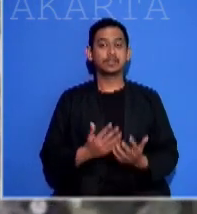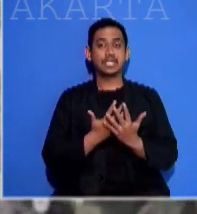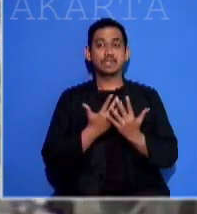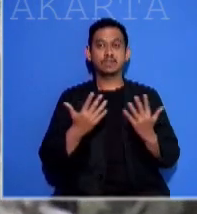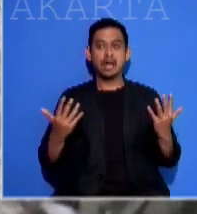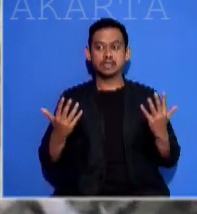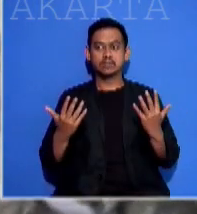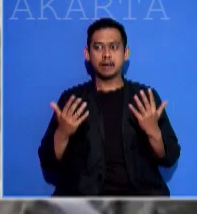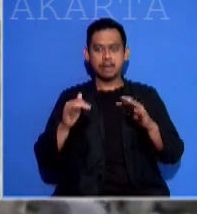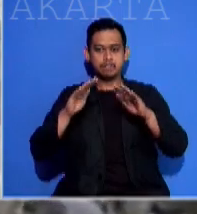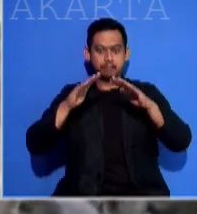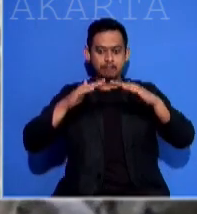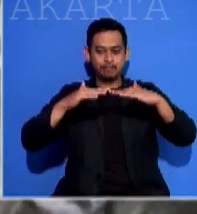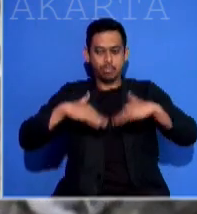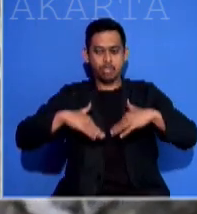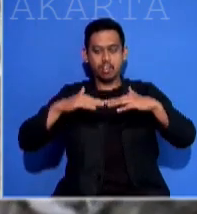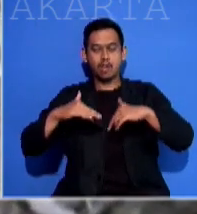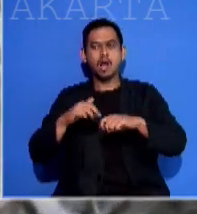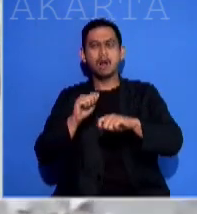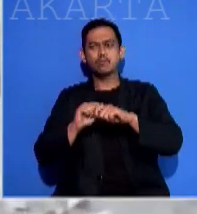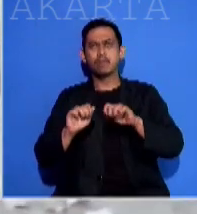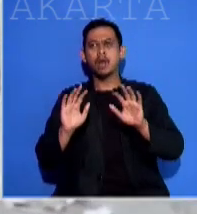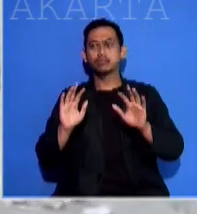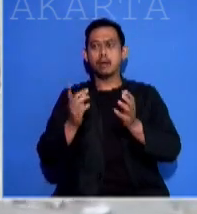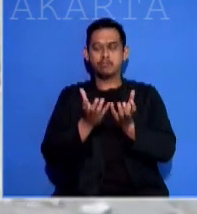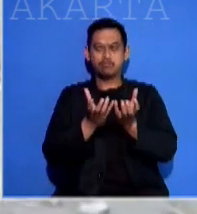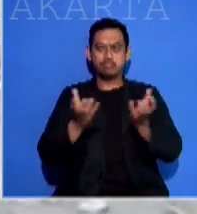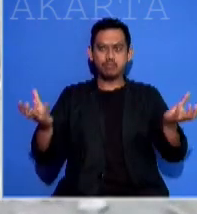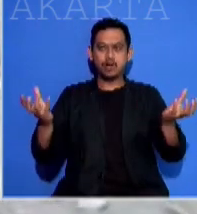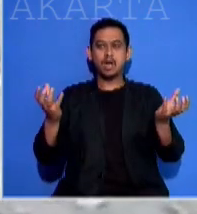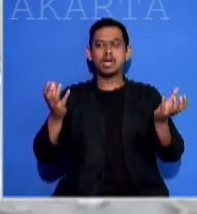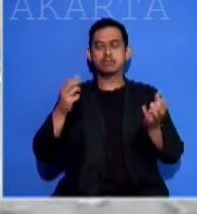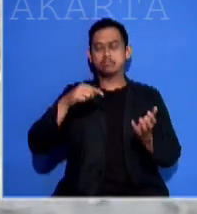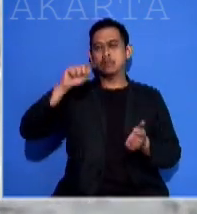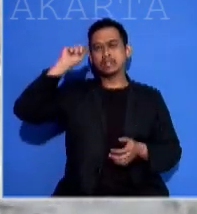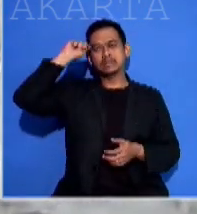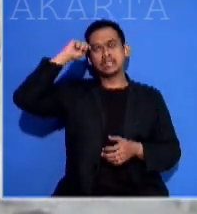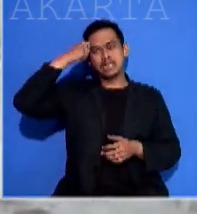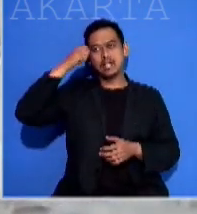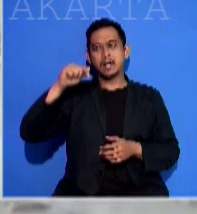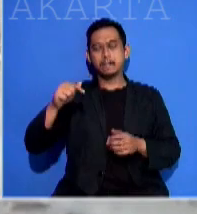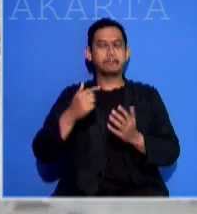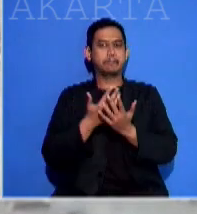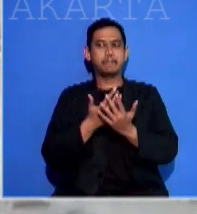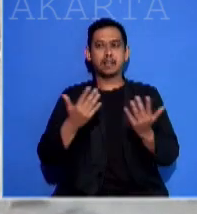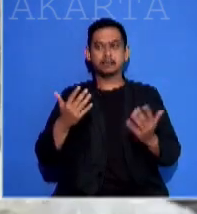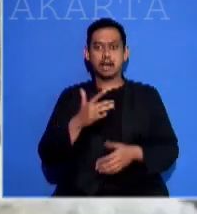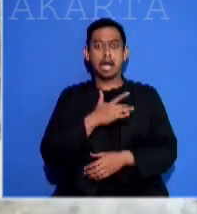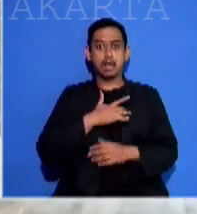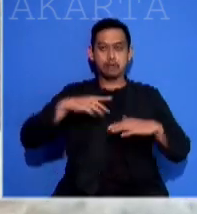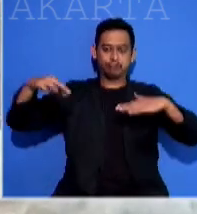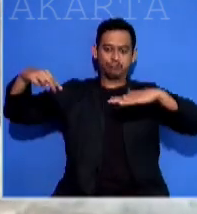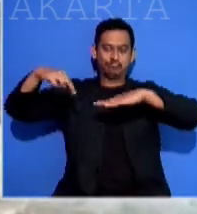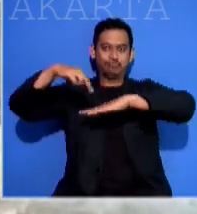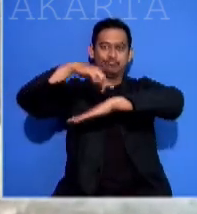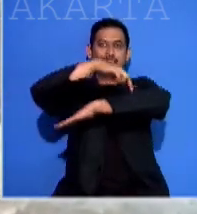pagar dari bambu sebagai pembatas sekaligus tanda peringatan agar masyarakat yang melintas berhati-hati demikian Mad